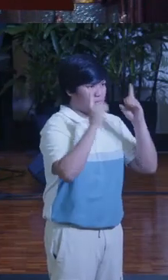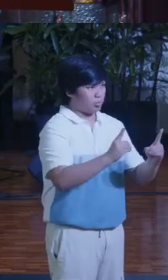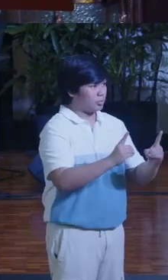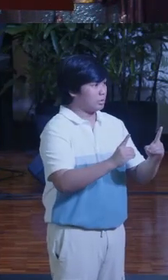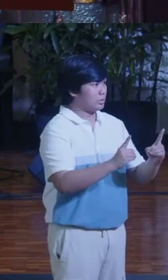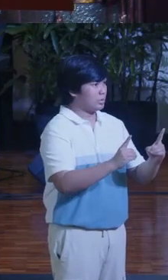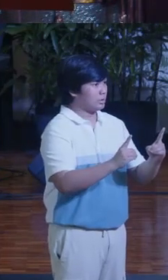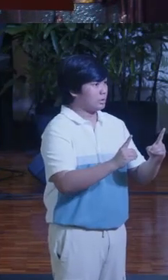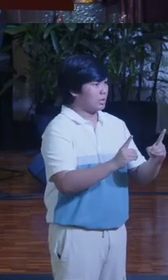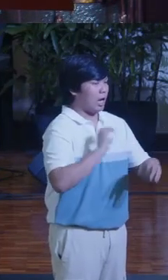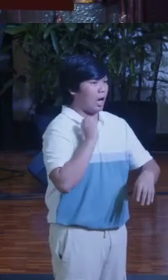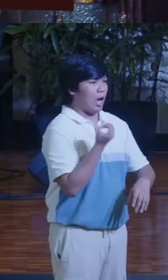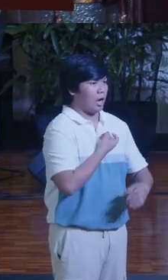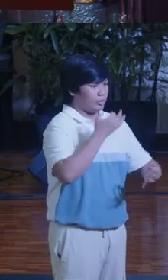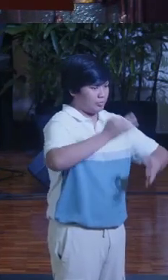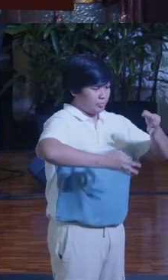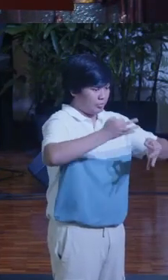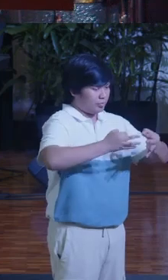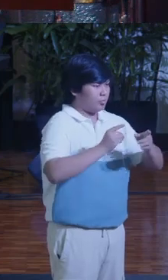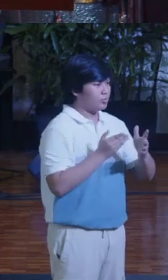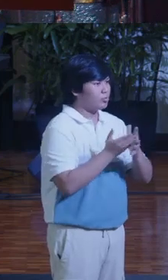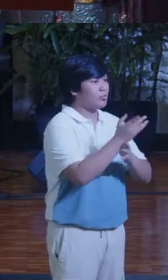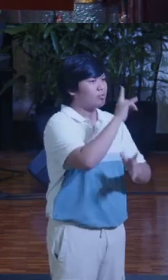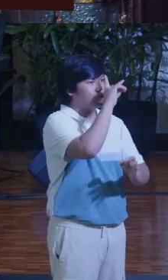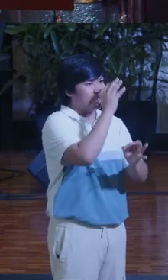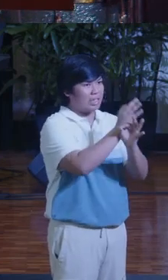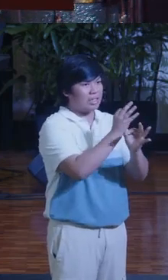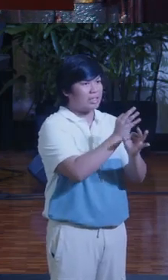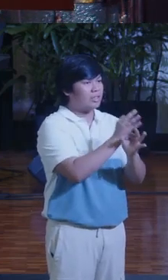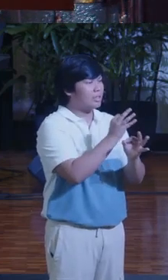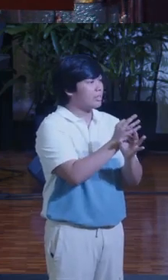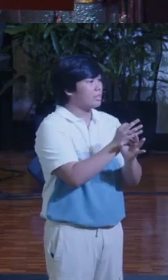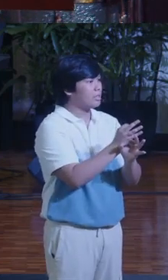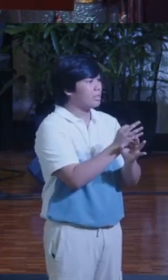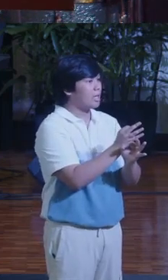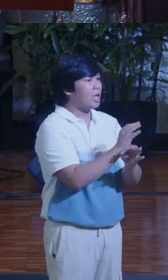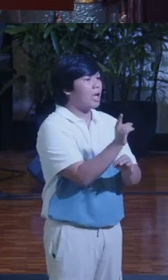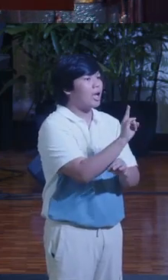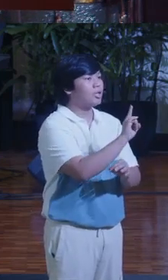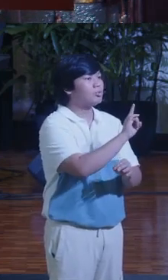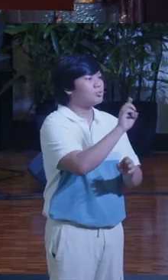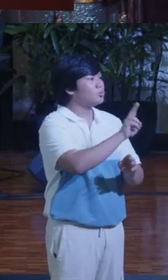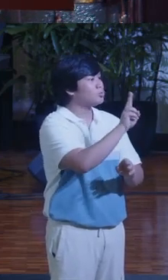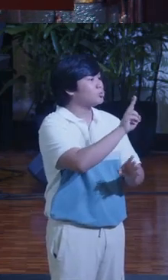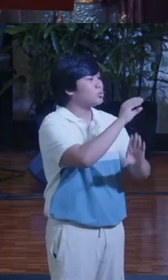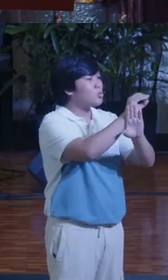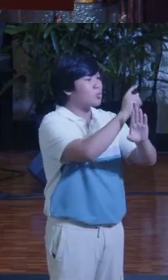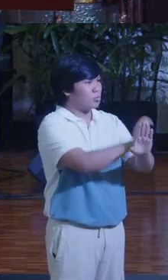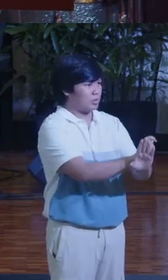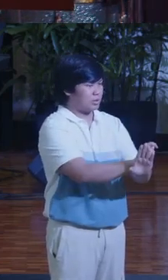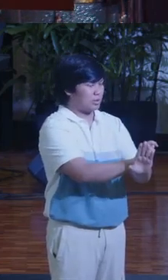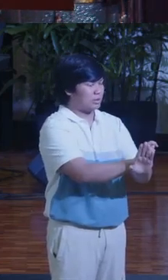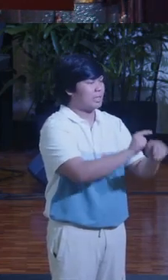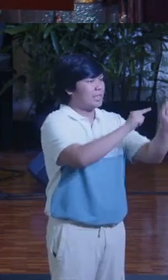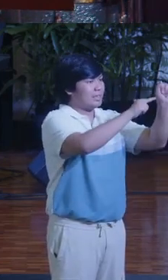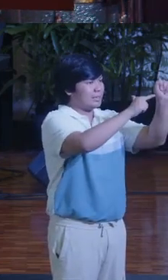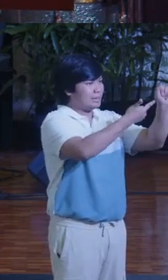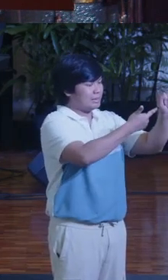of justification by faith alone. Ang kinote niya po na Old Testament book ay